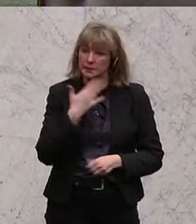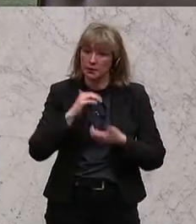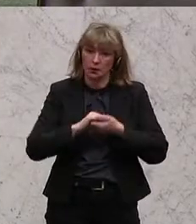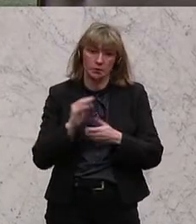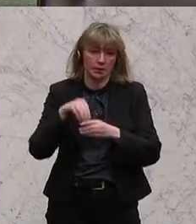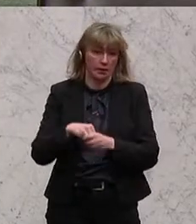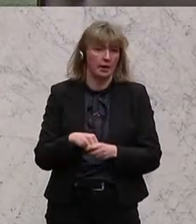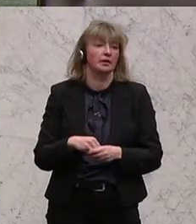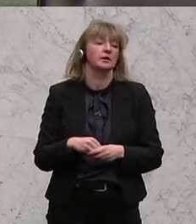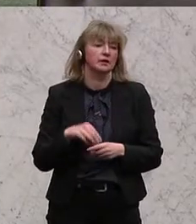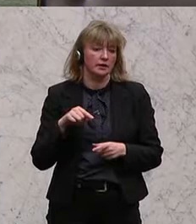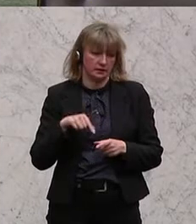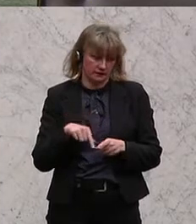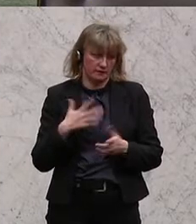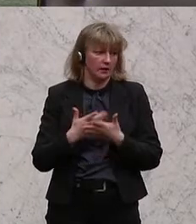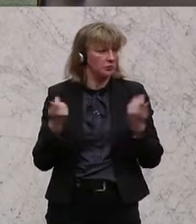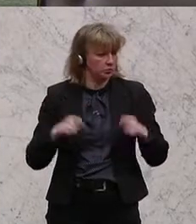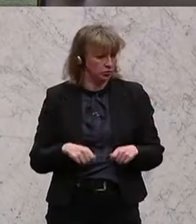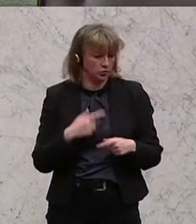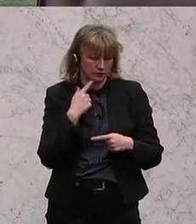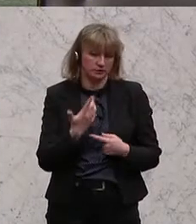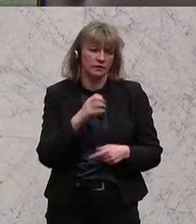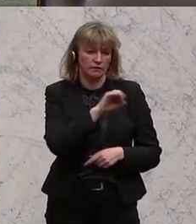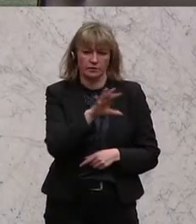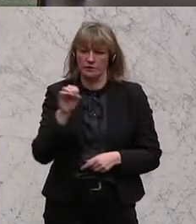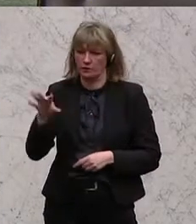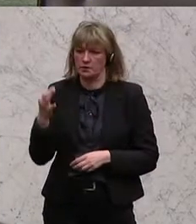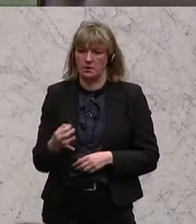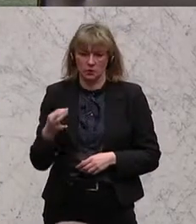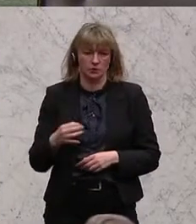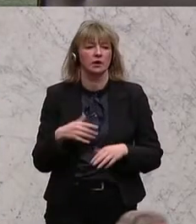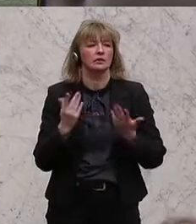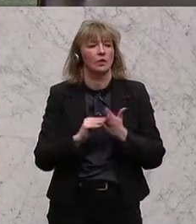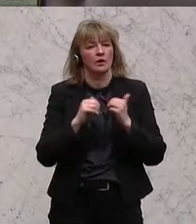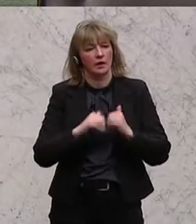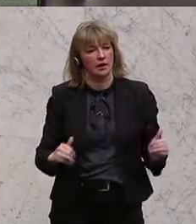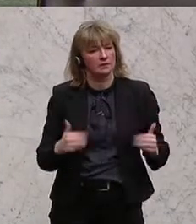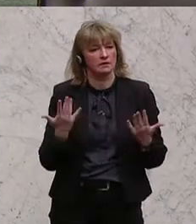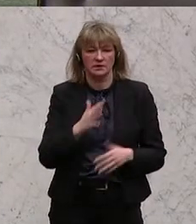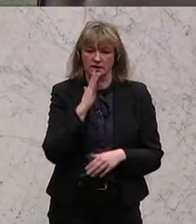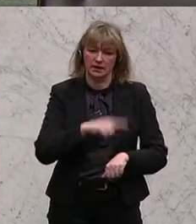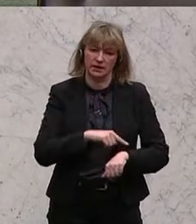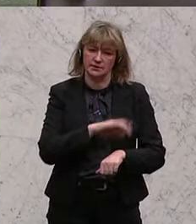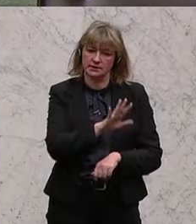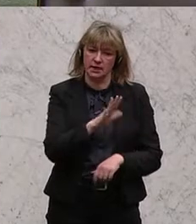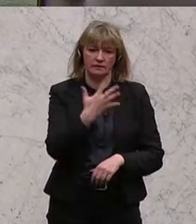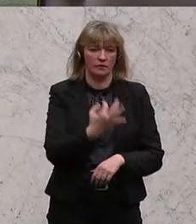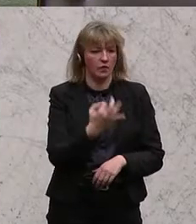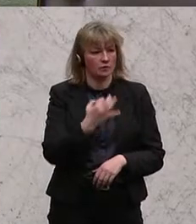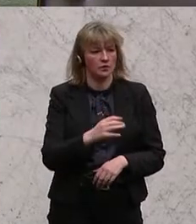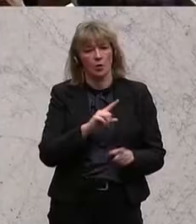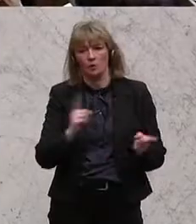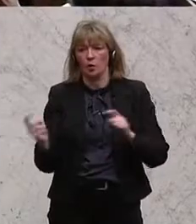Club angehören, im Rahmen dieses Beschlusses je 15 Minuten. Darüber hinaus wird deren Redezeit auf 5 Minuten